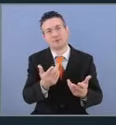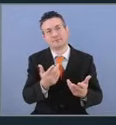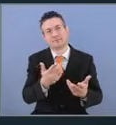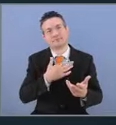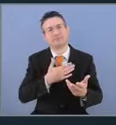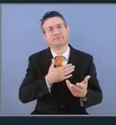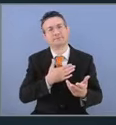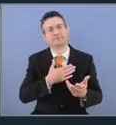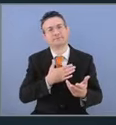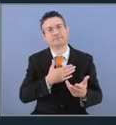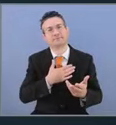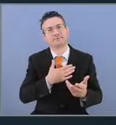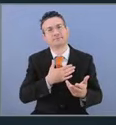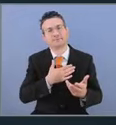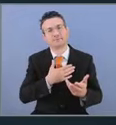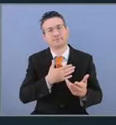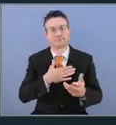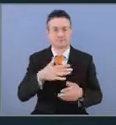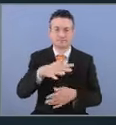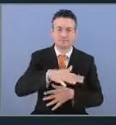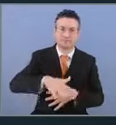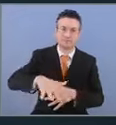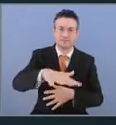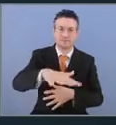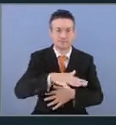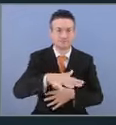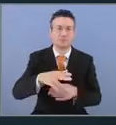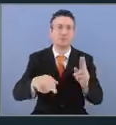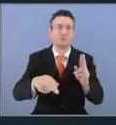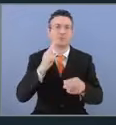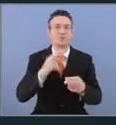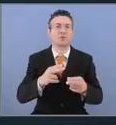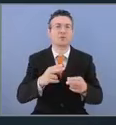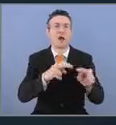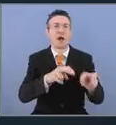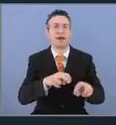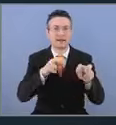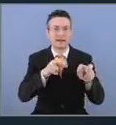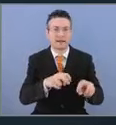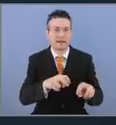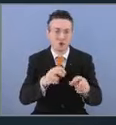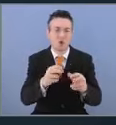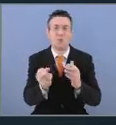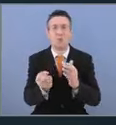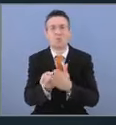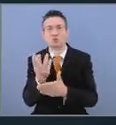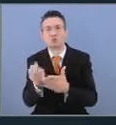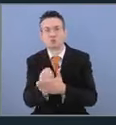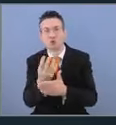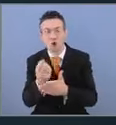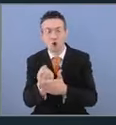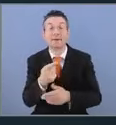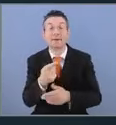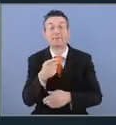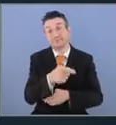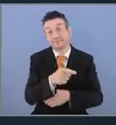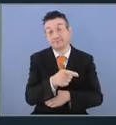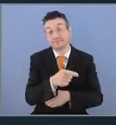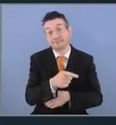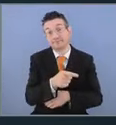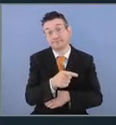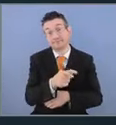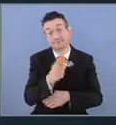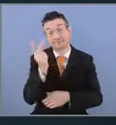il nostro settore, in particolare nel settore agricolo, nel settore della produzione, è tradizionalmente molto conservatore,